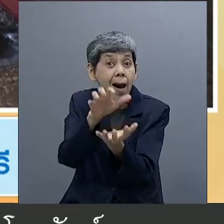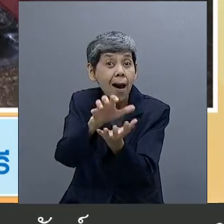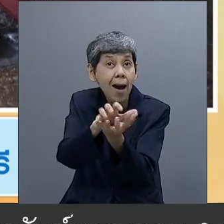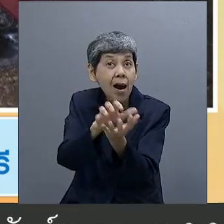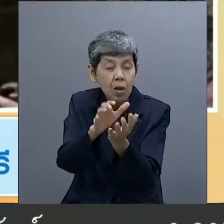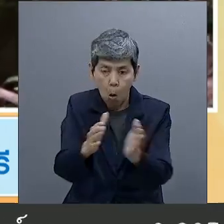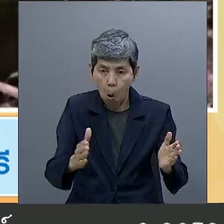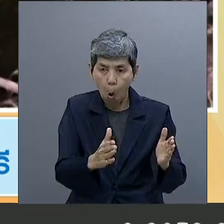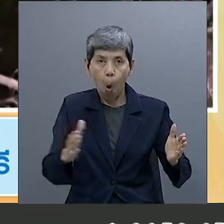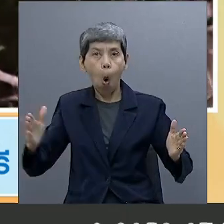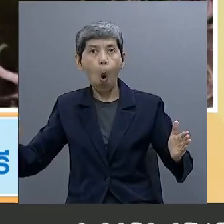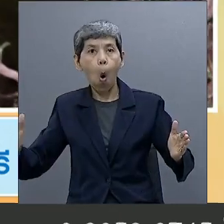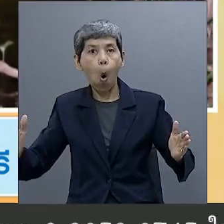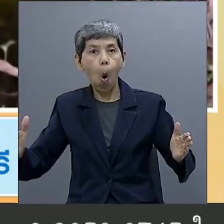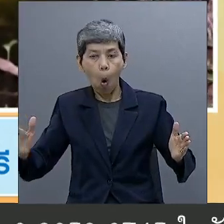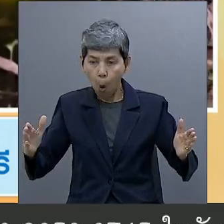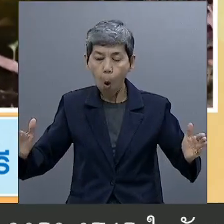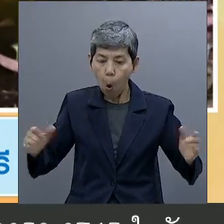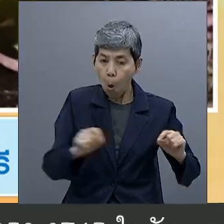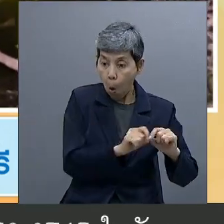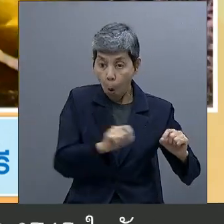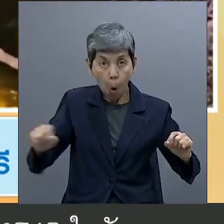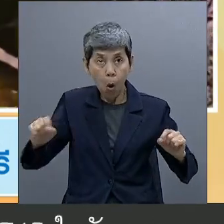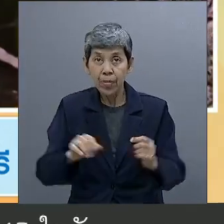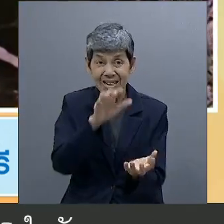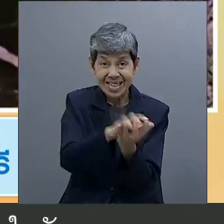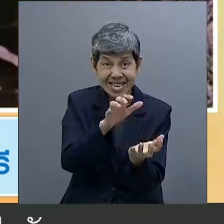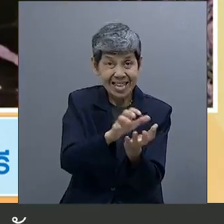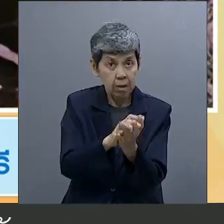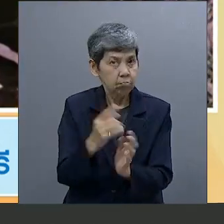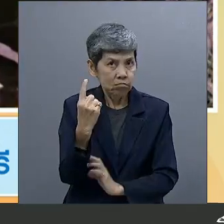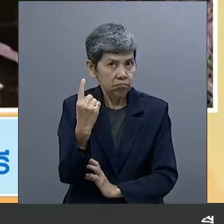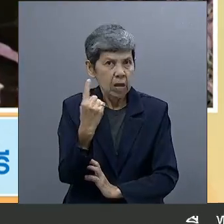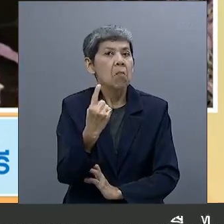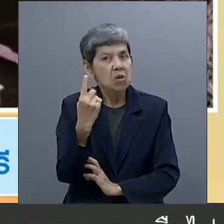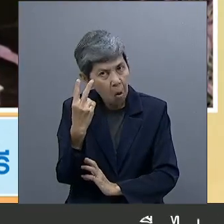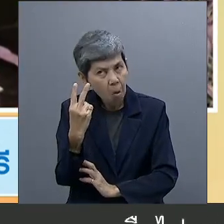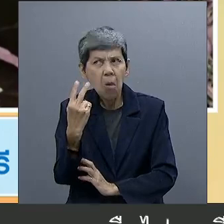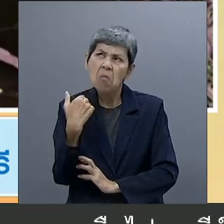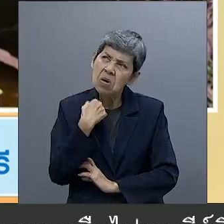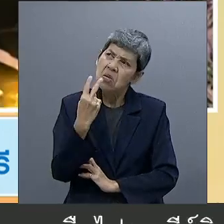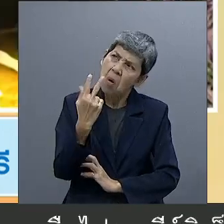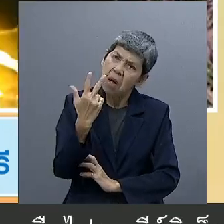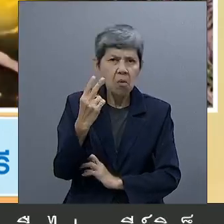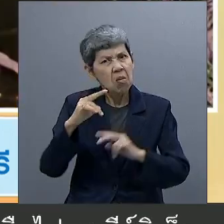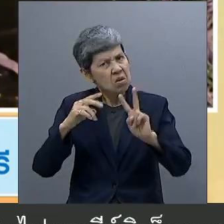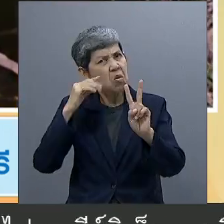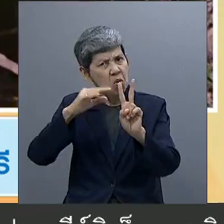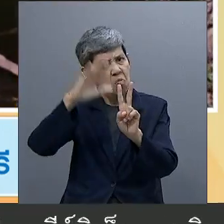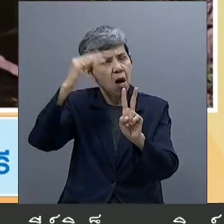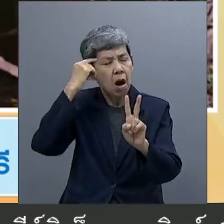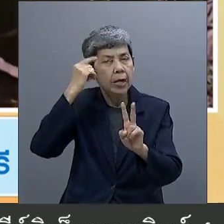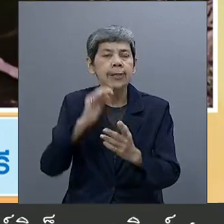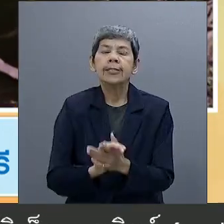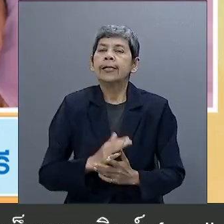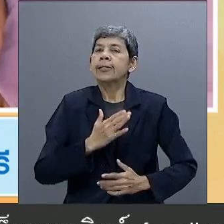ตัวใหญ่กว่าจระเข้ที่เจอวันนี้นั่นหมายความว่าจระเข้ไม่ได้มีแค่2ตัวนะคะอาจจะมีมากกว่า2ตัวเรื่องนี้คุณ